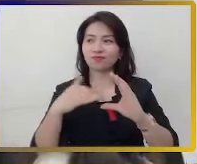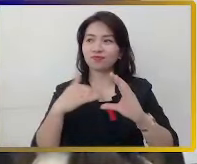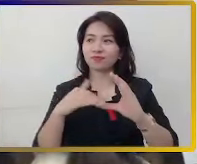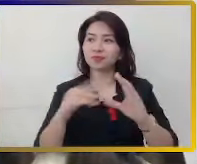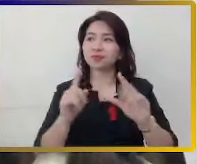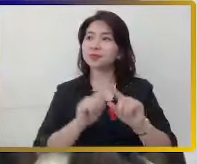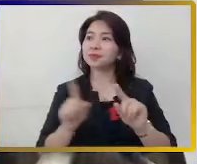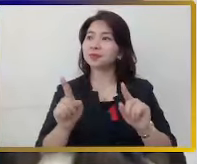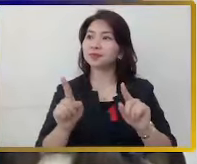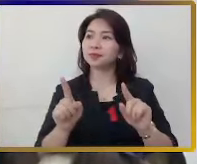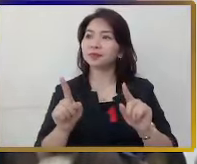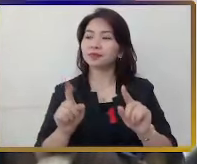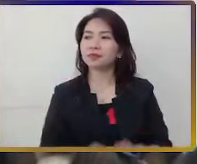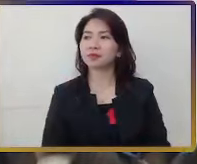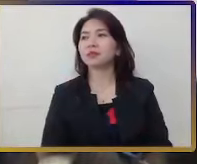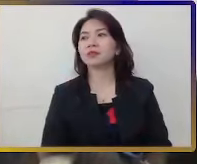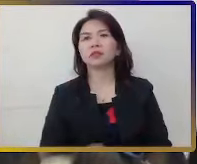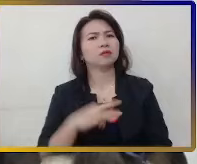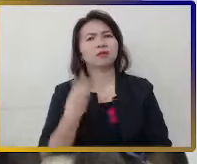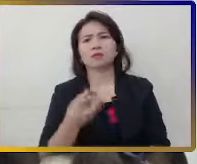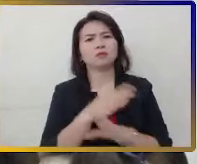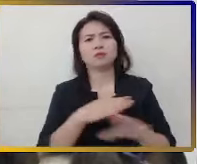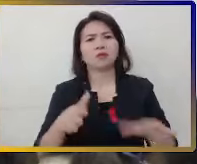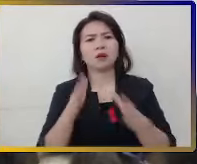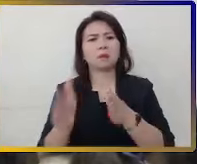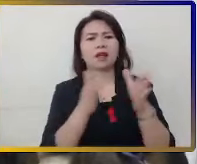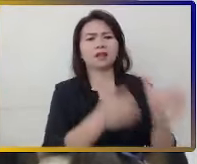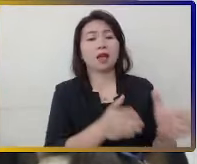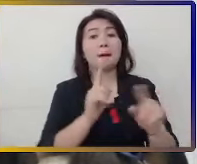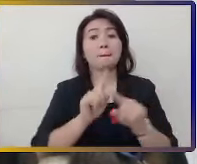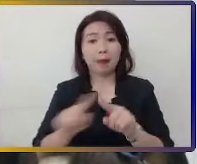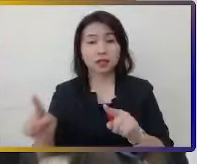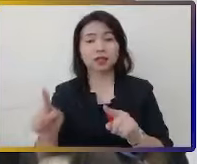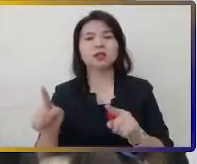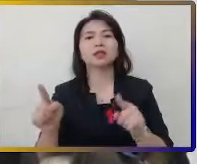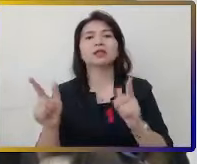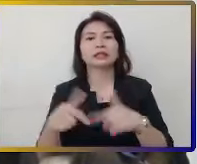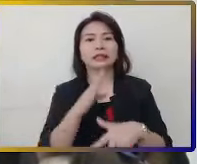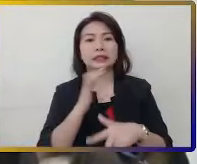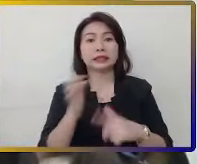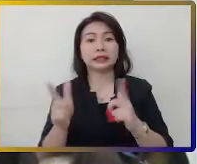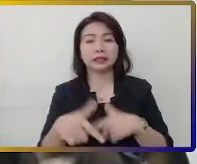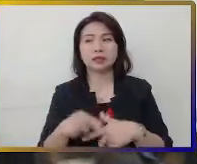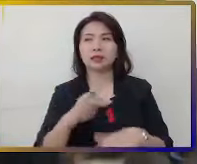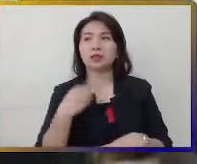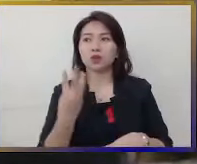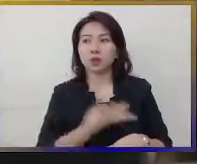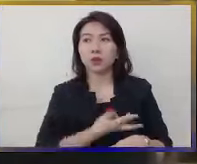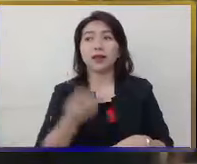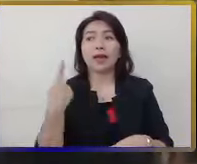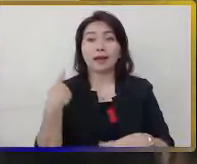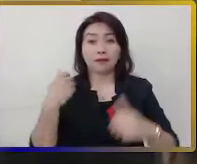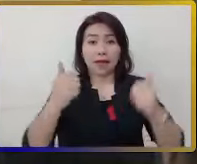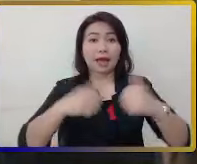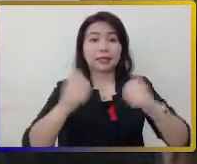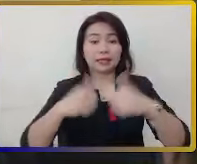Pero kapatid, hindi naman natin ito plinano. Pero unti-unti, tayo